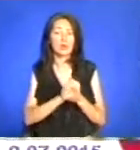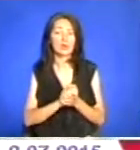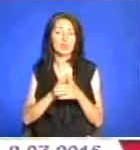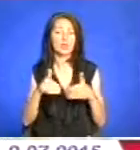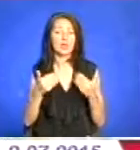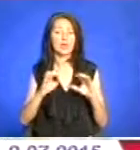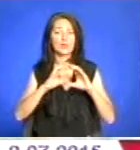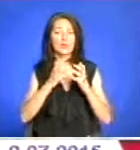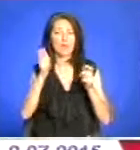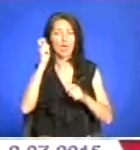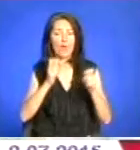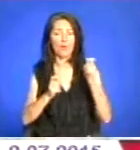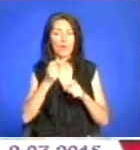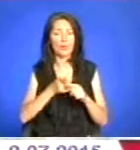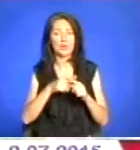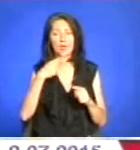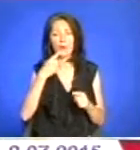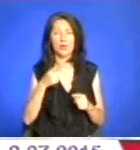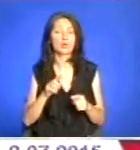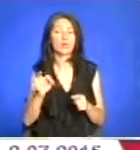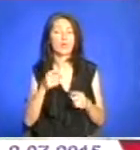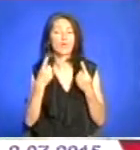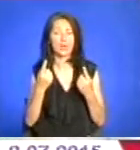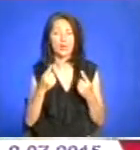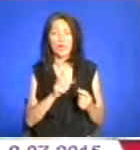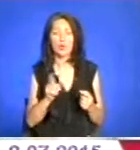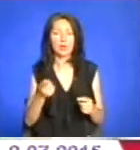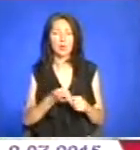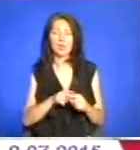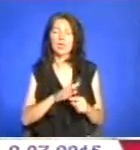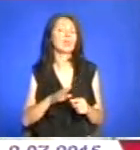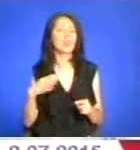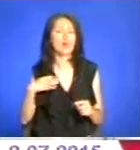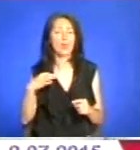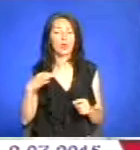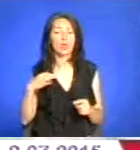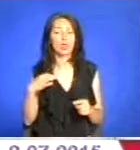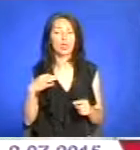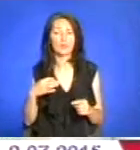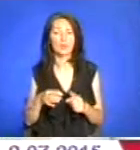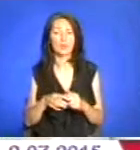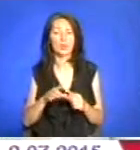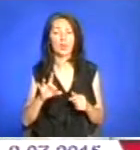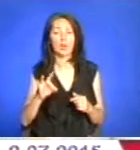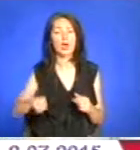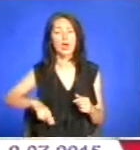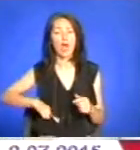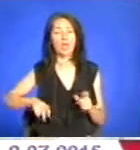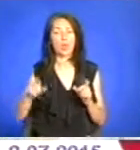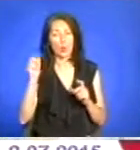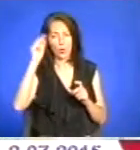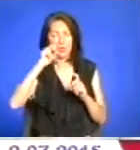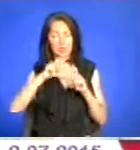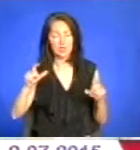АІБА. Це говорить про велике. Люди, які не байдужі, і в частності ректор університету, ми дуже вдячні.